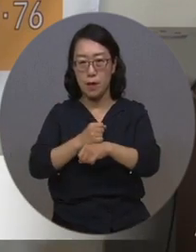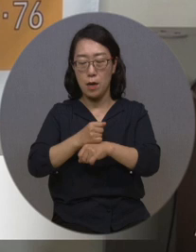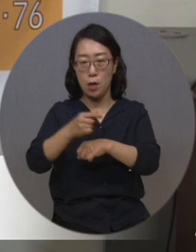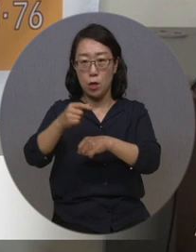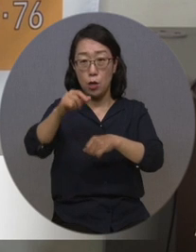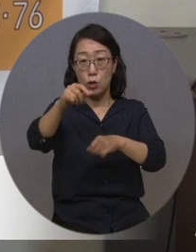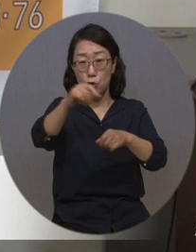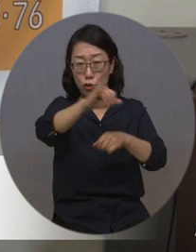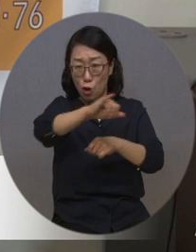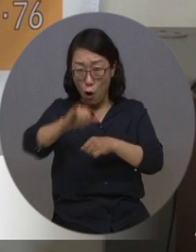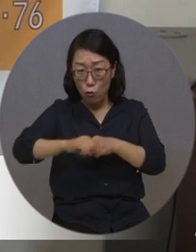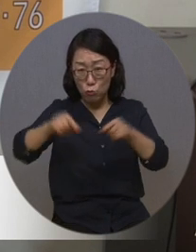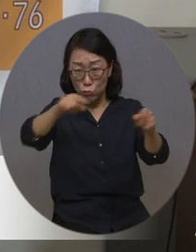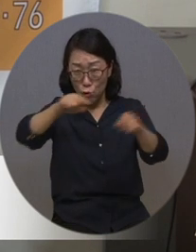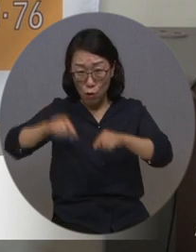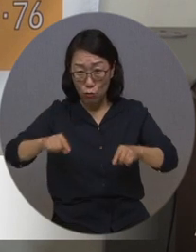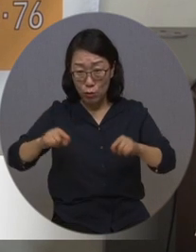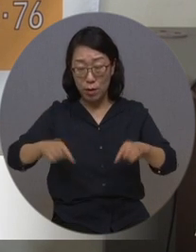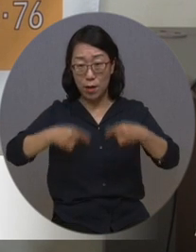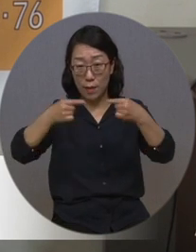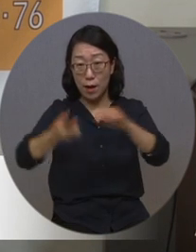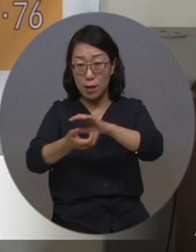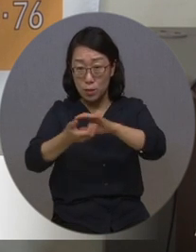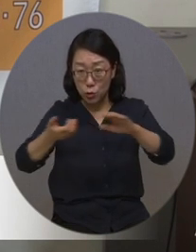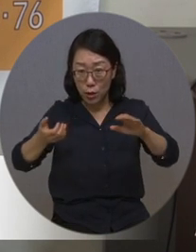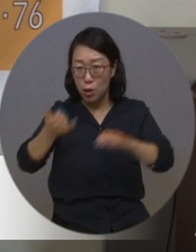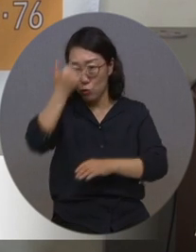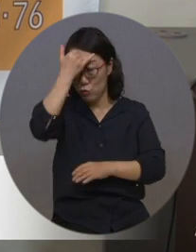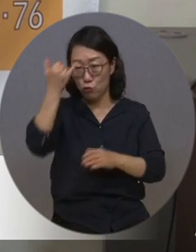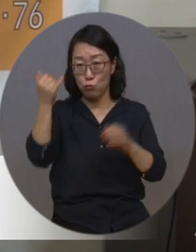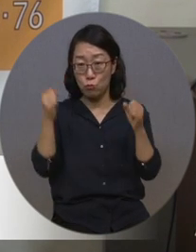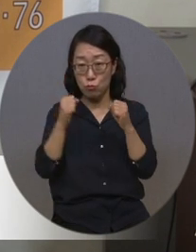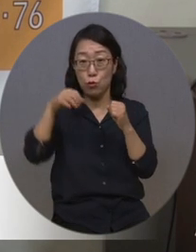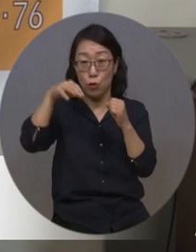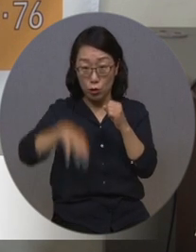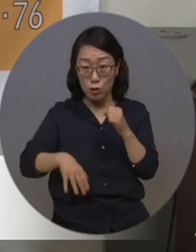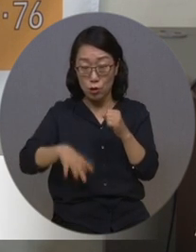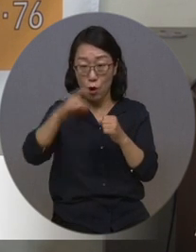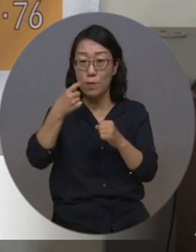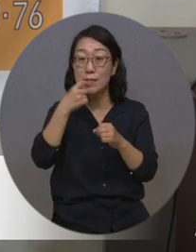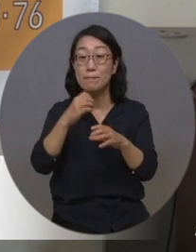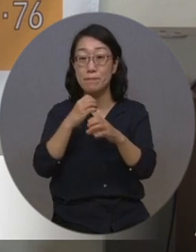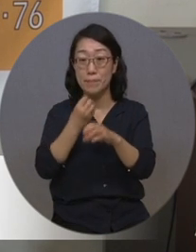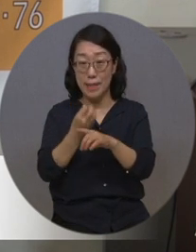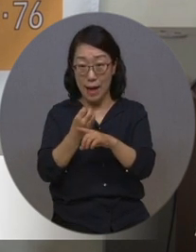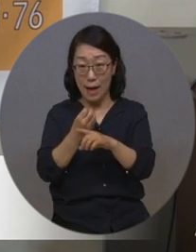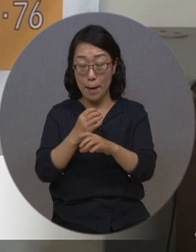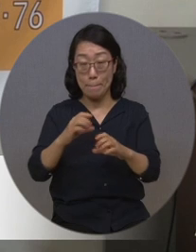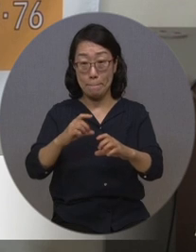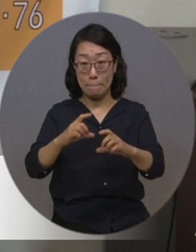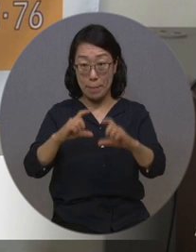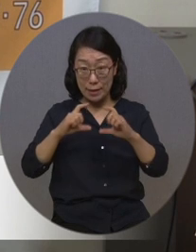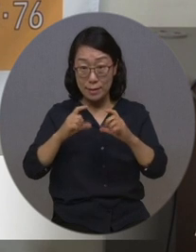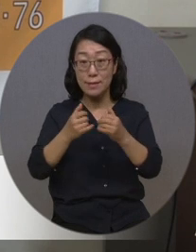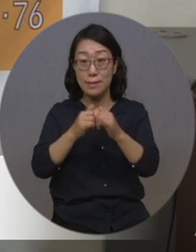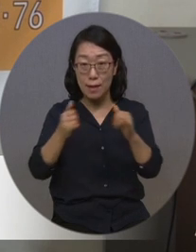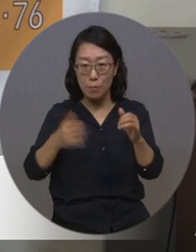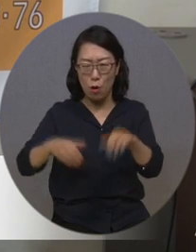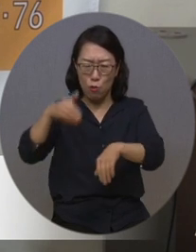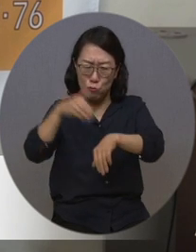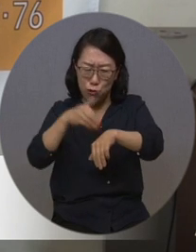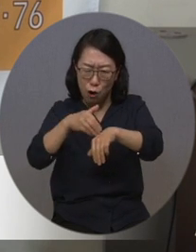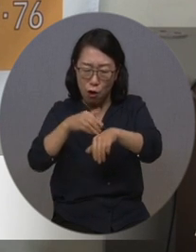전국대회에 나가기 전에 우리 충북에서 금상을 타신 선수들을 좀 훈련을 좀